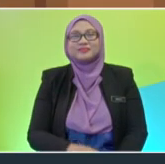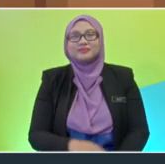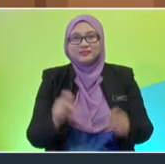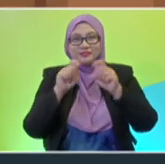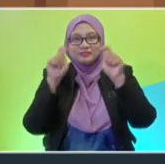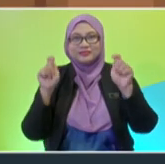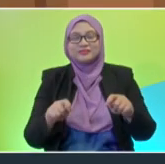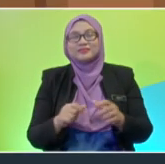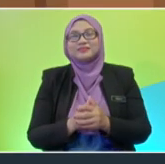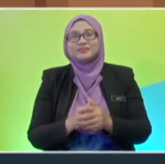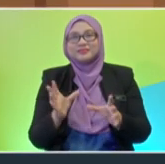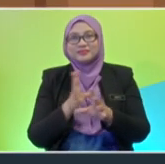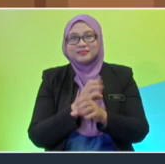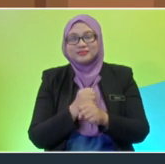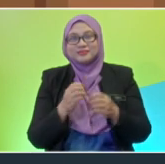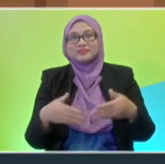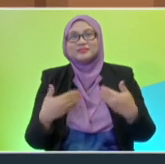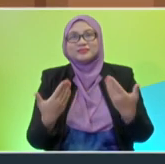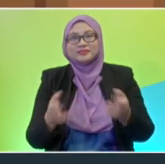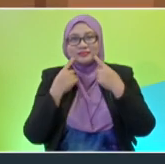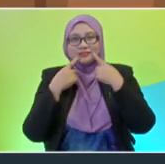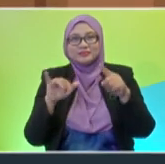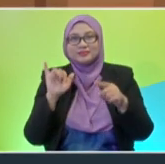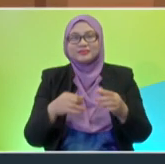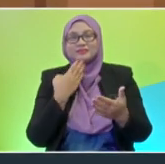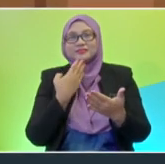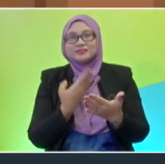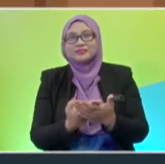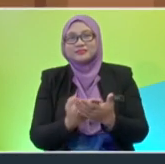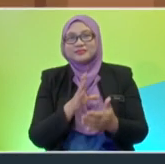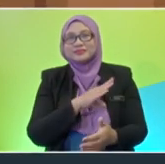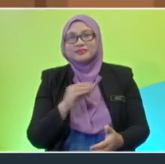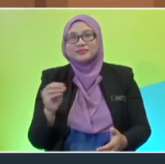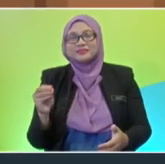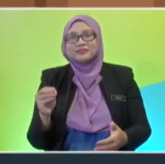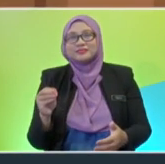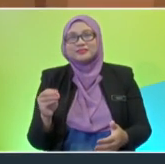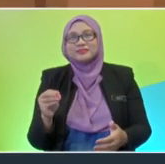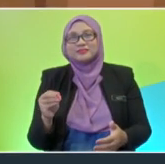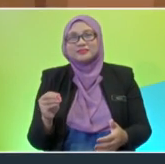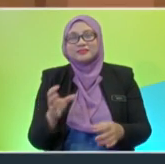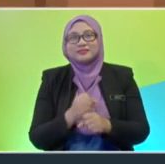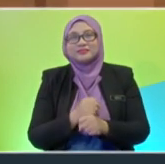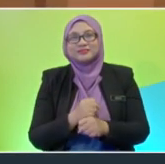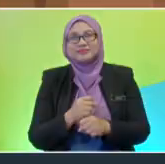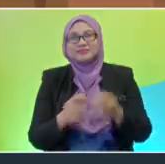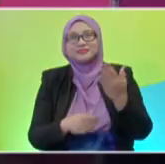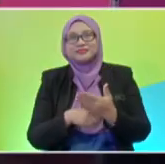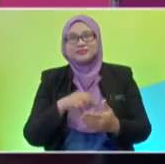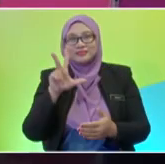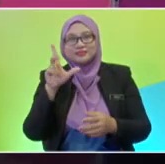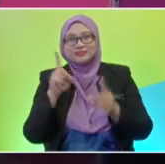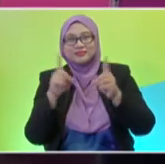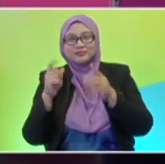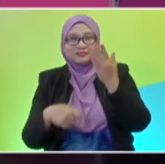dapat memberikan penilaian jawaban yang baik tepat dan cukup Berikan tiga bintang tambahan 2 bintang 5 bintang